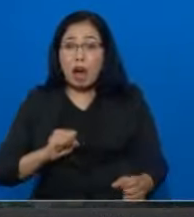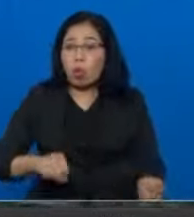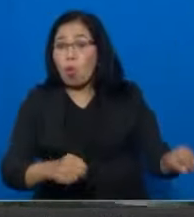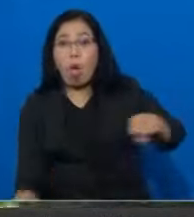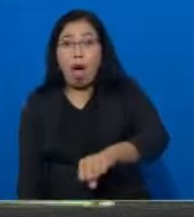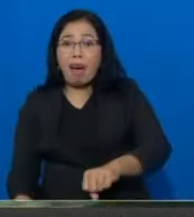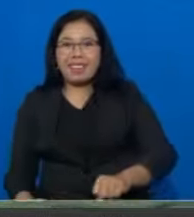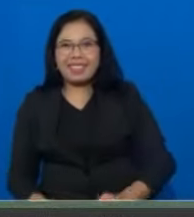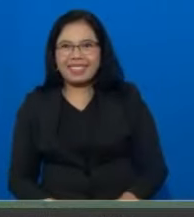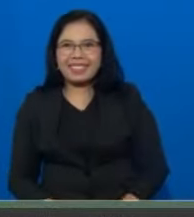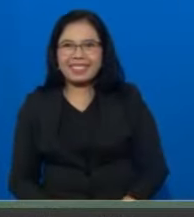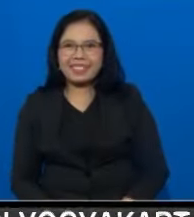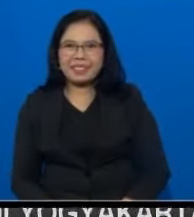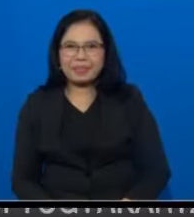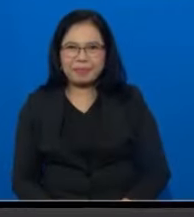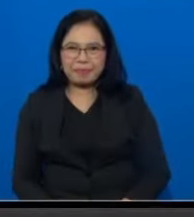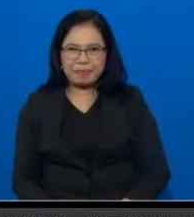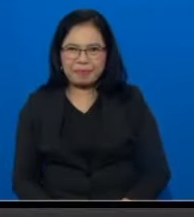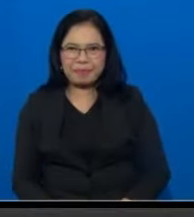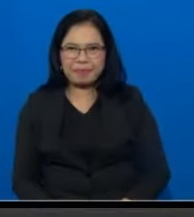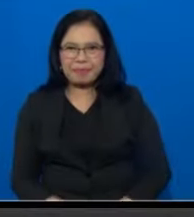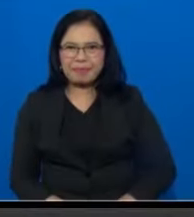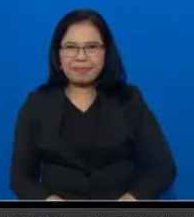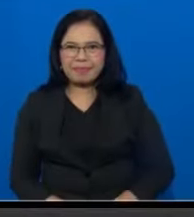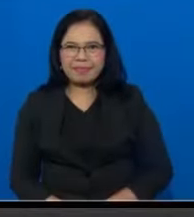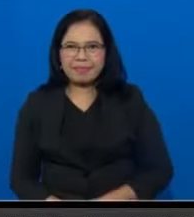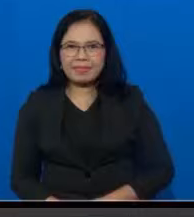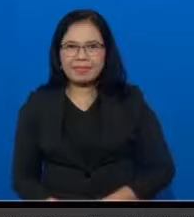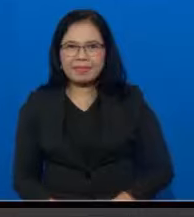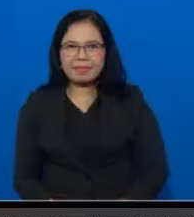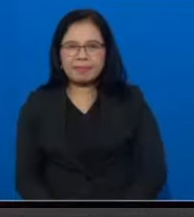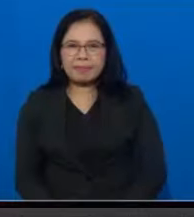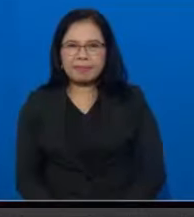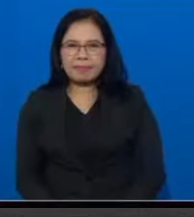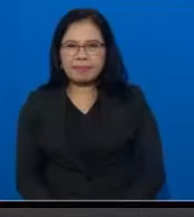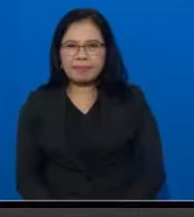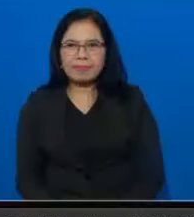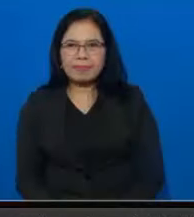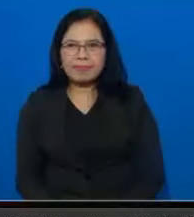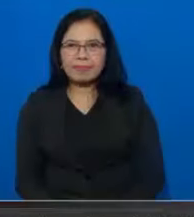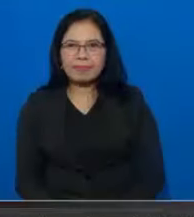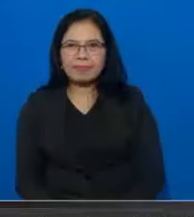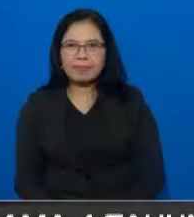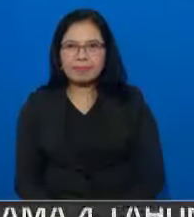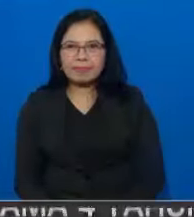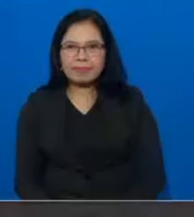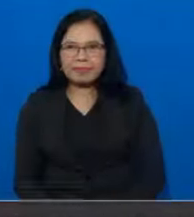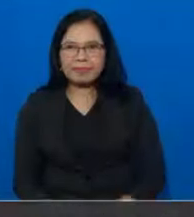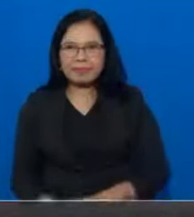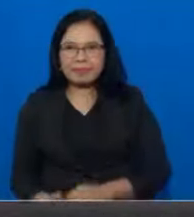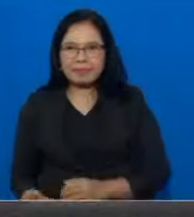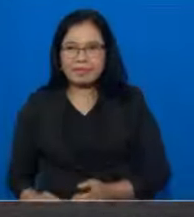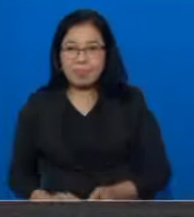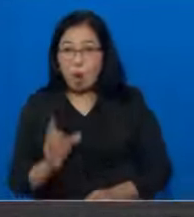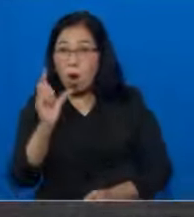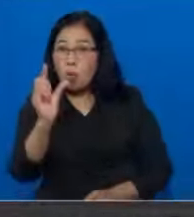gantian dulu, saya yang pakai motor biasa. Matahari perlahan bersinar di ufuk timur. Saya dan